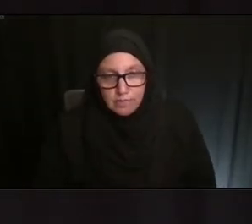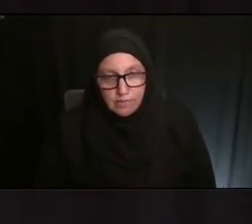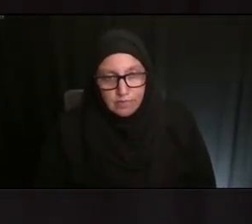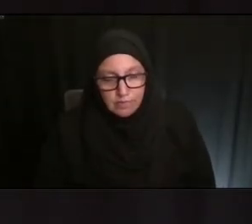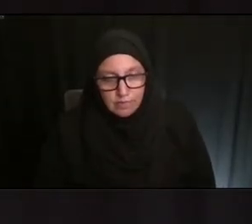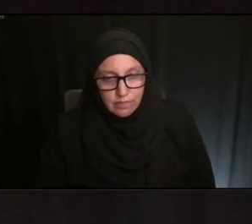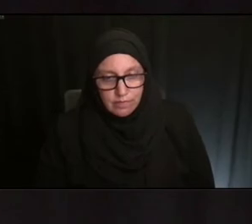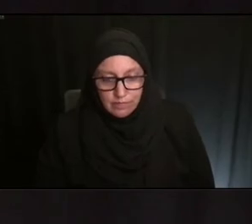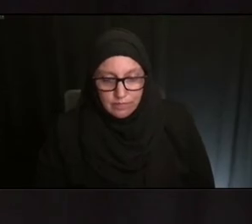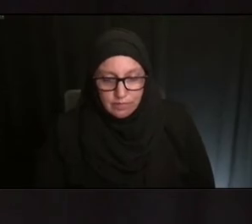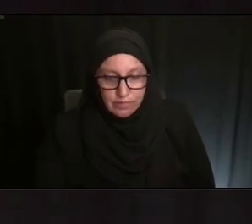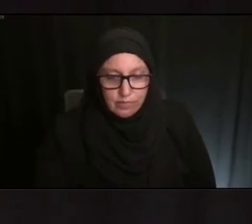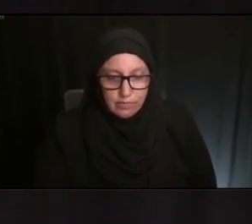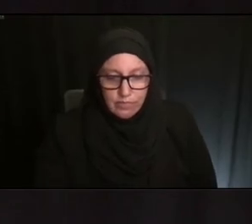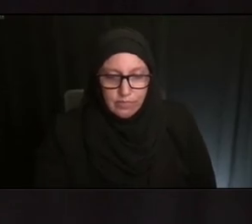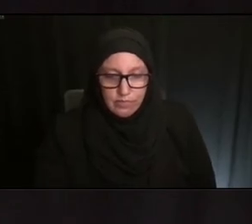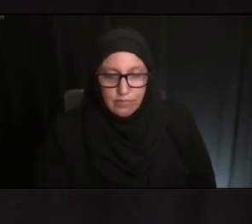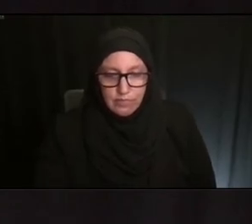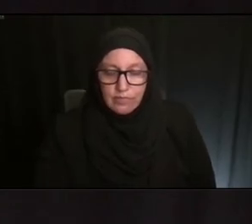اللهم